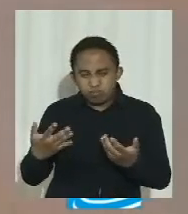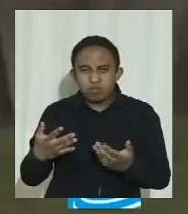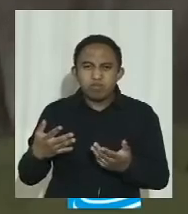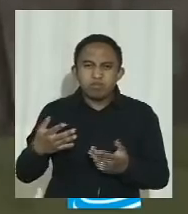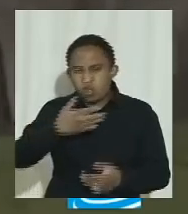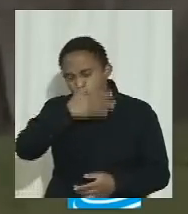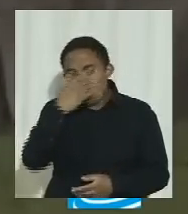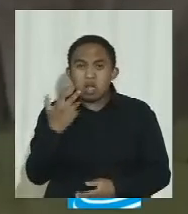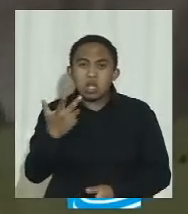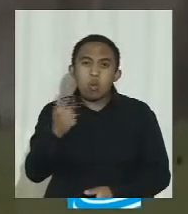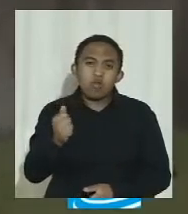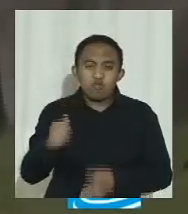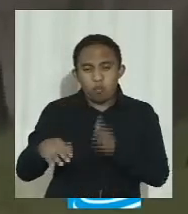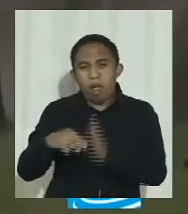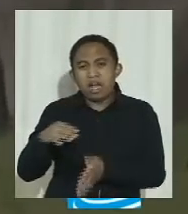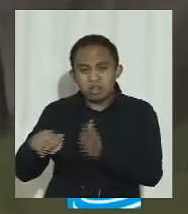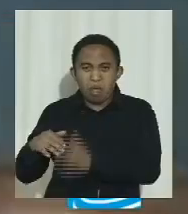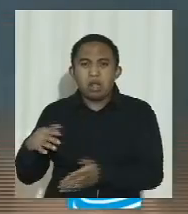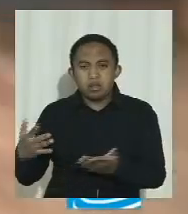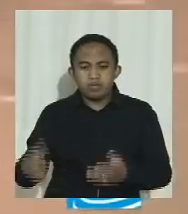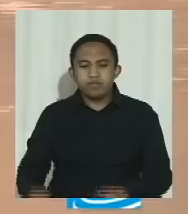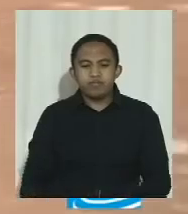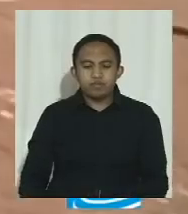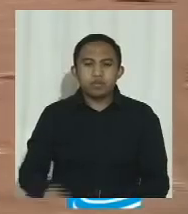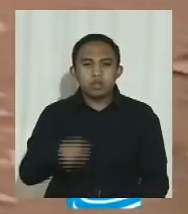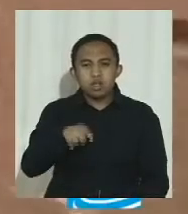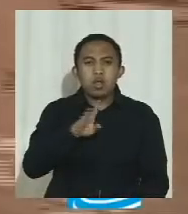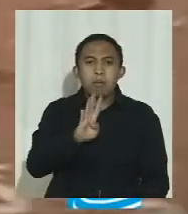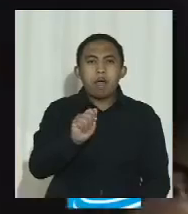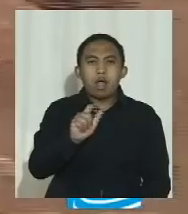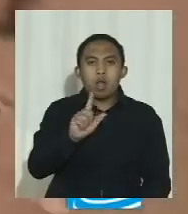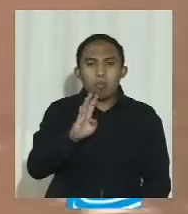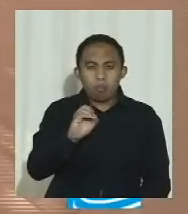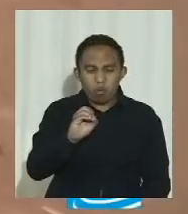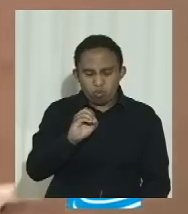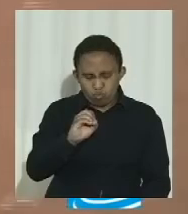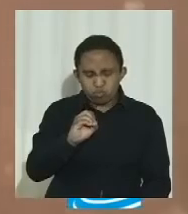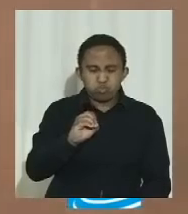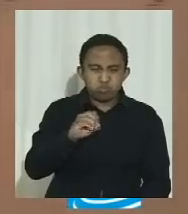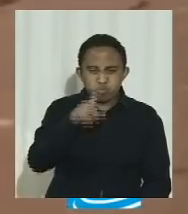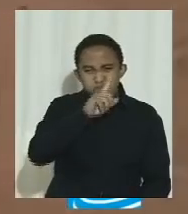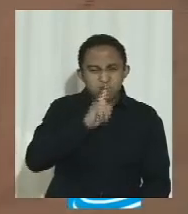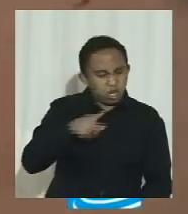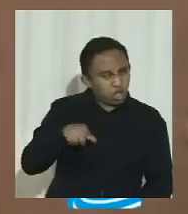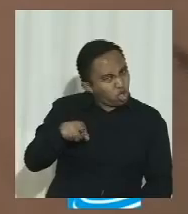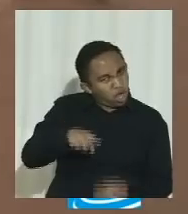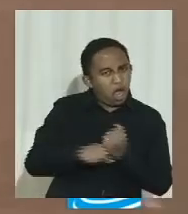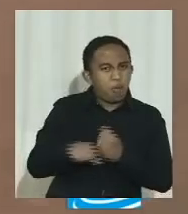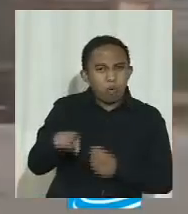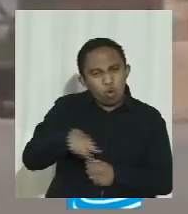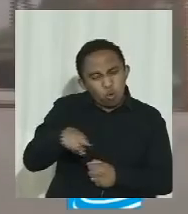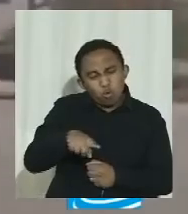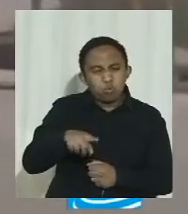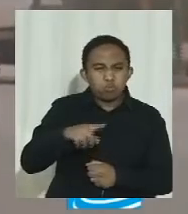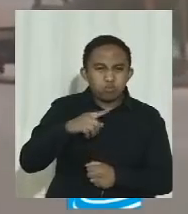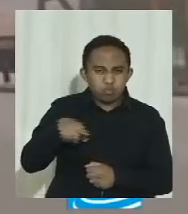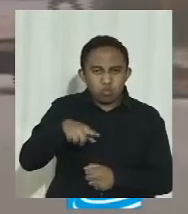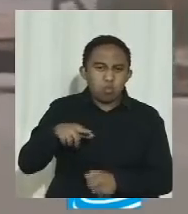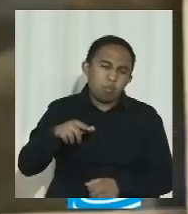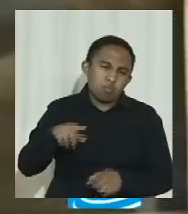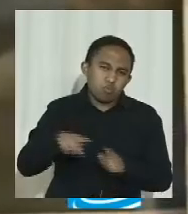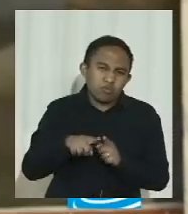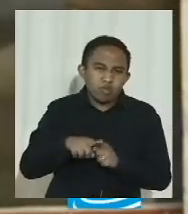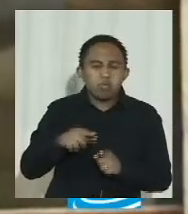namoy ny ainy. Laurent Gbagbo sy ny namany iray no noahina nanomana io hetsika famonoana olona io mba hampiororoana